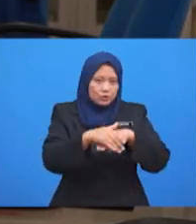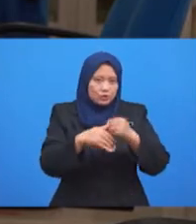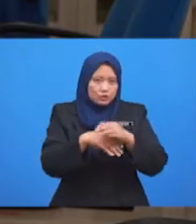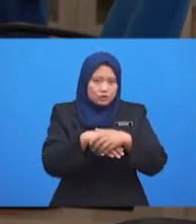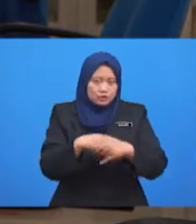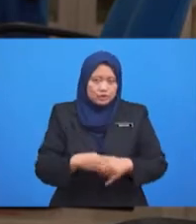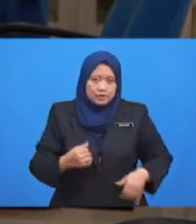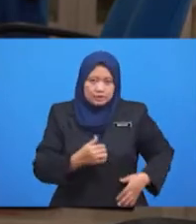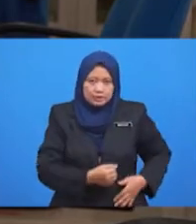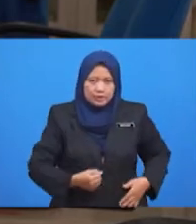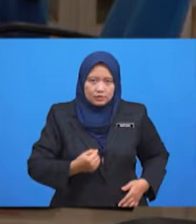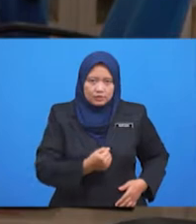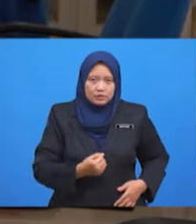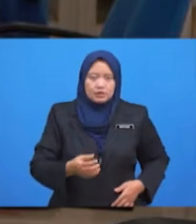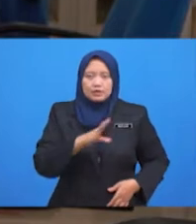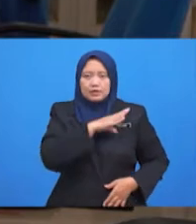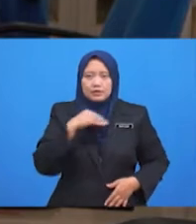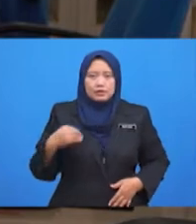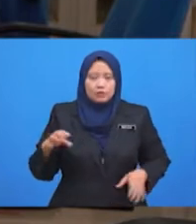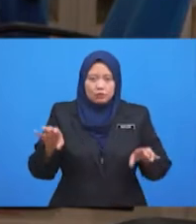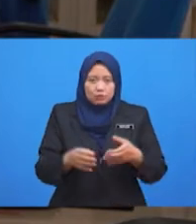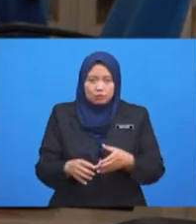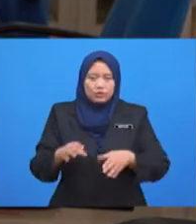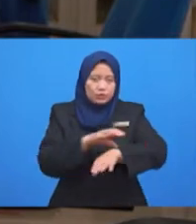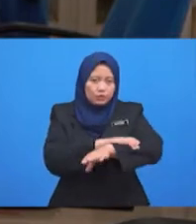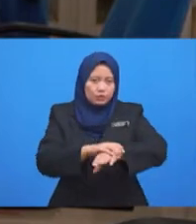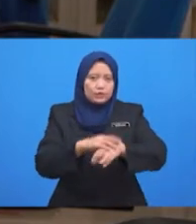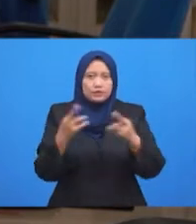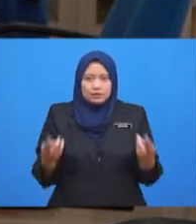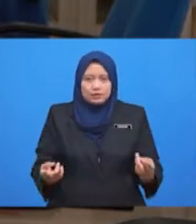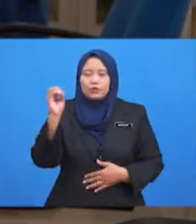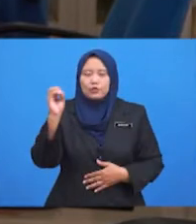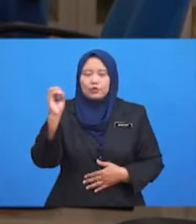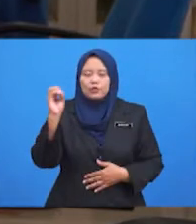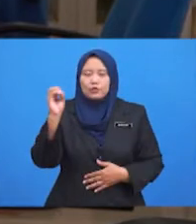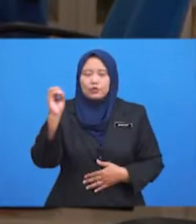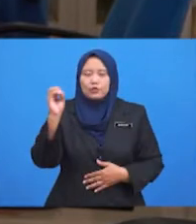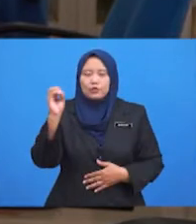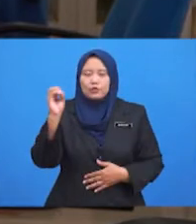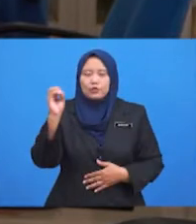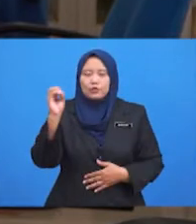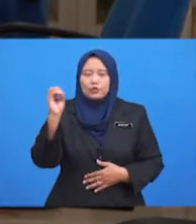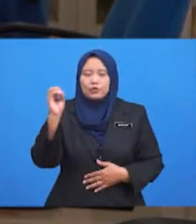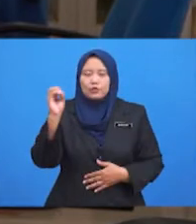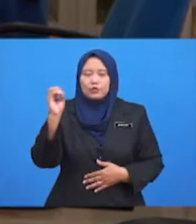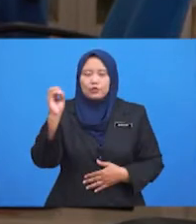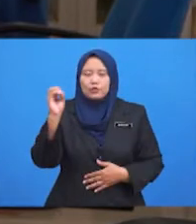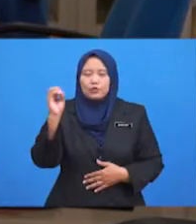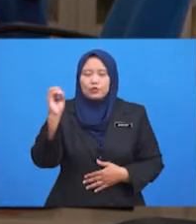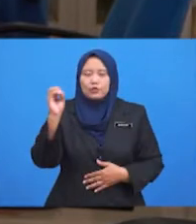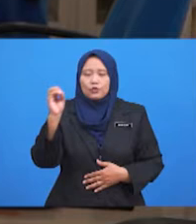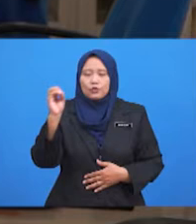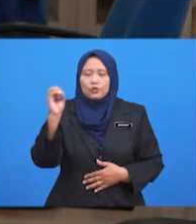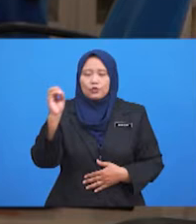digunakan dan lakukan urutan ringan. Letak prop di atas dahi pelanggan. Pastikan